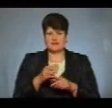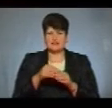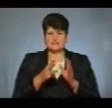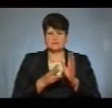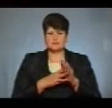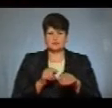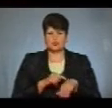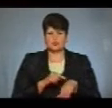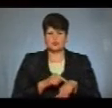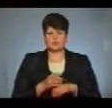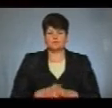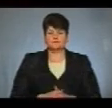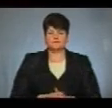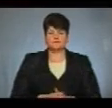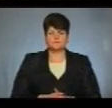18-ту годину.